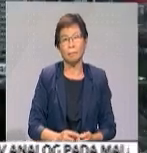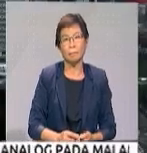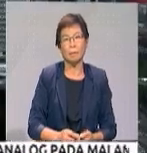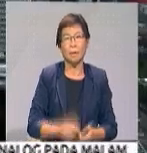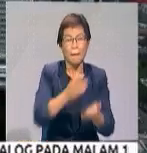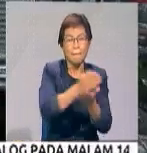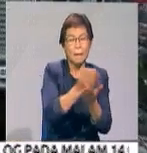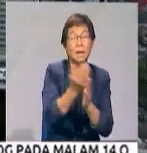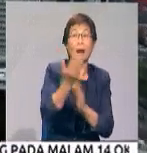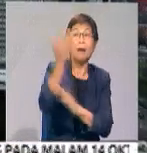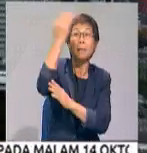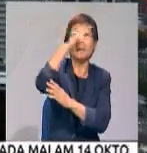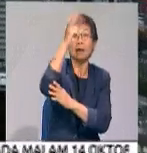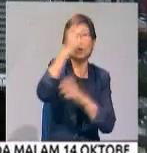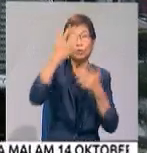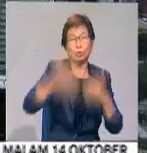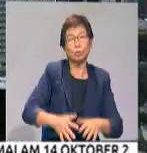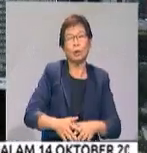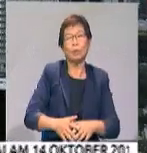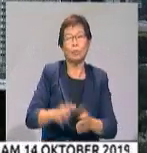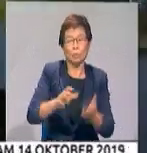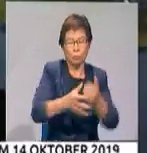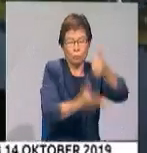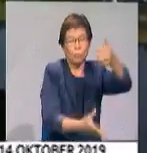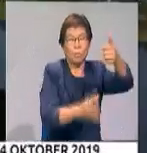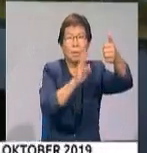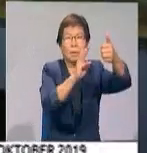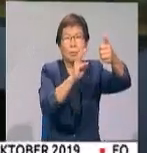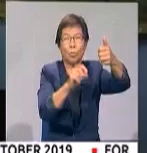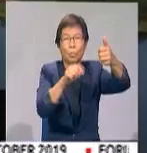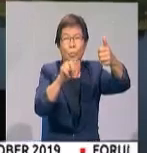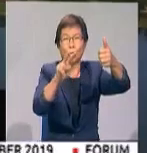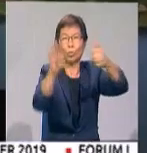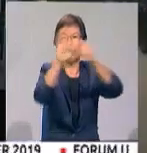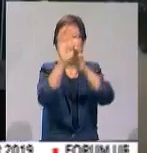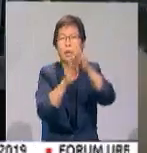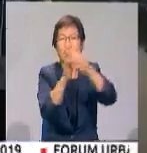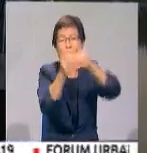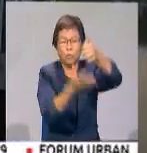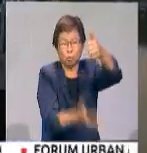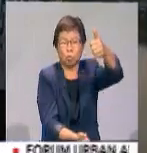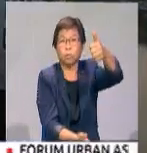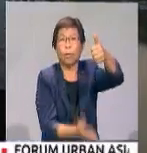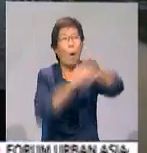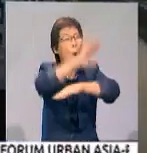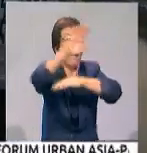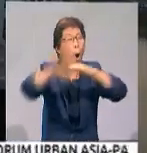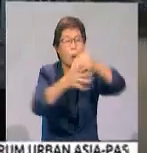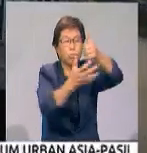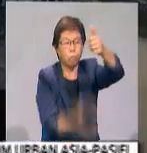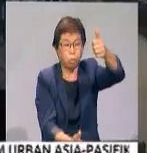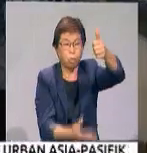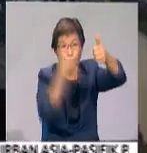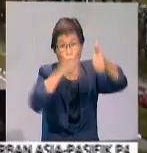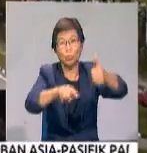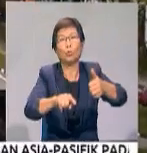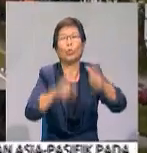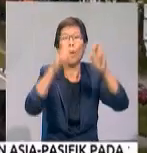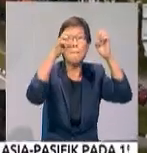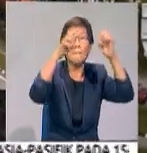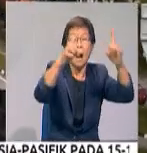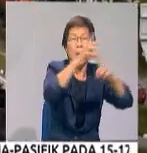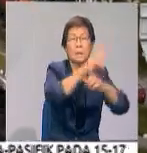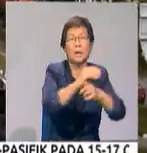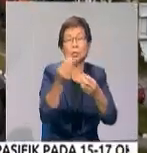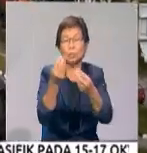Pada belanjawan lepas, kerajaan telah memberi peruntukan RM60.2 bilion secara keseluruhannya untuk sektor pendidikan